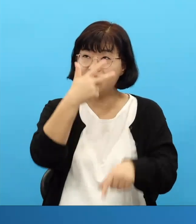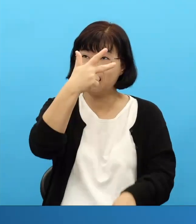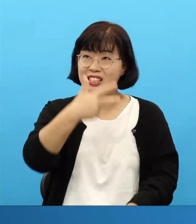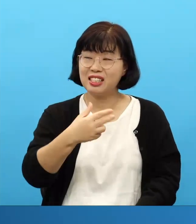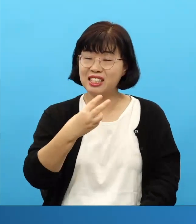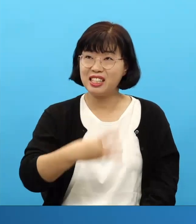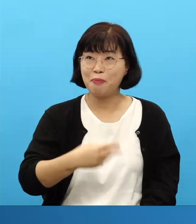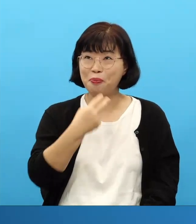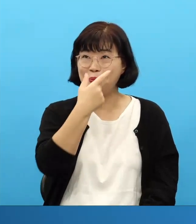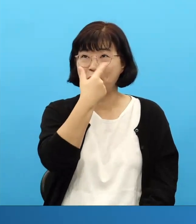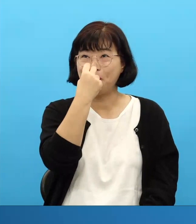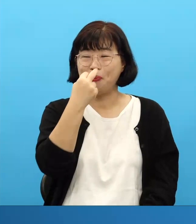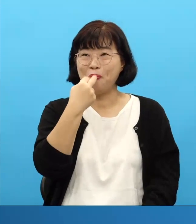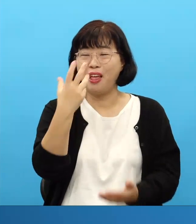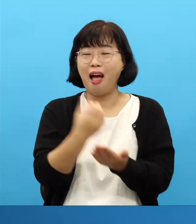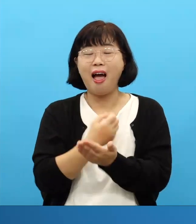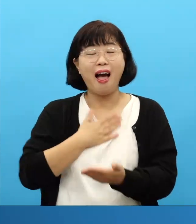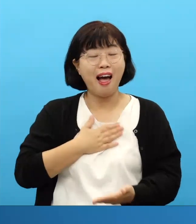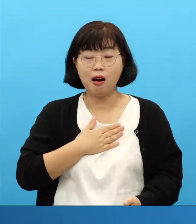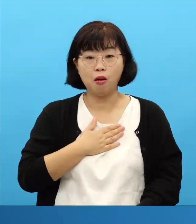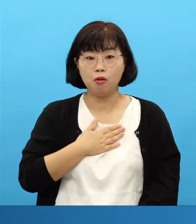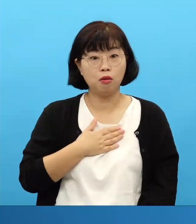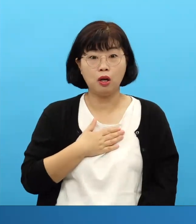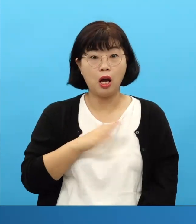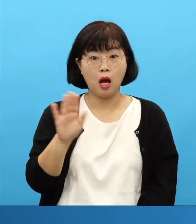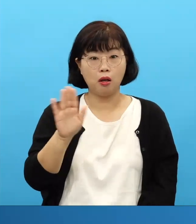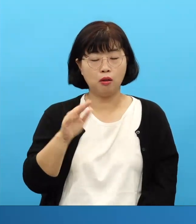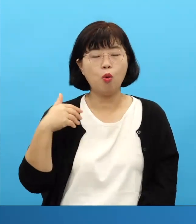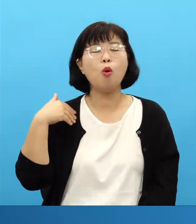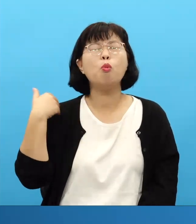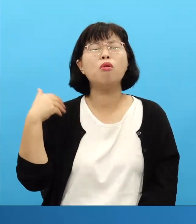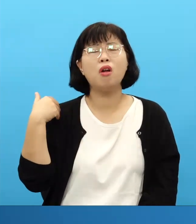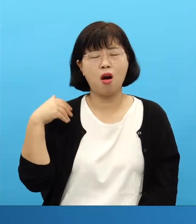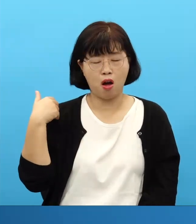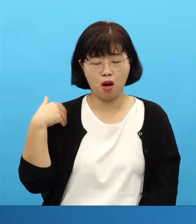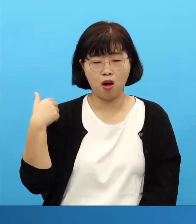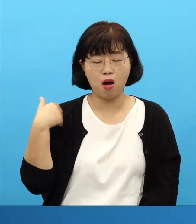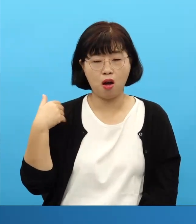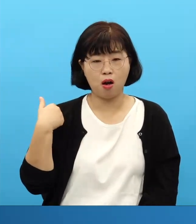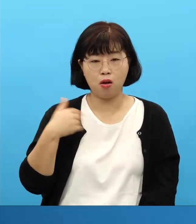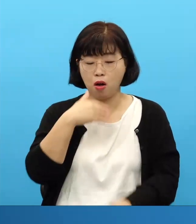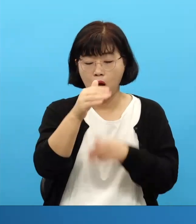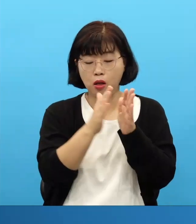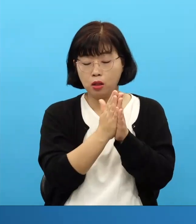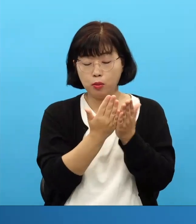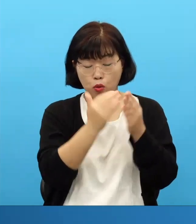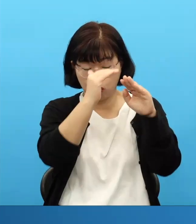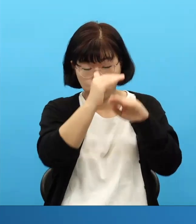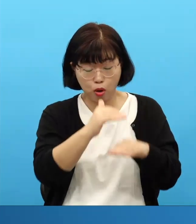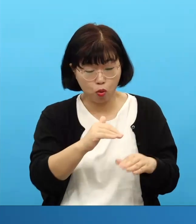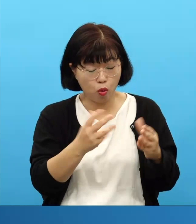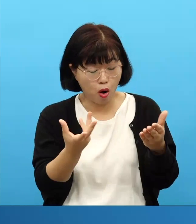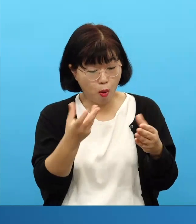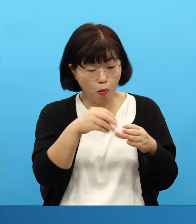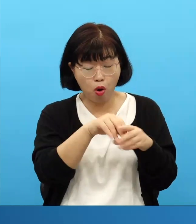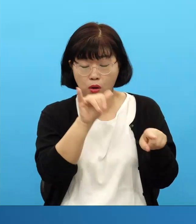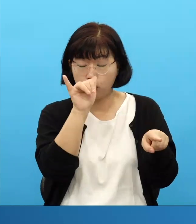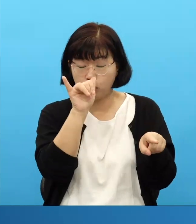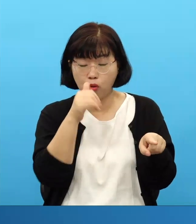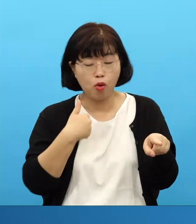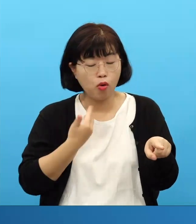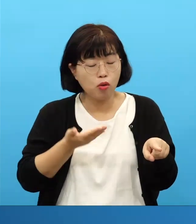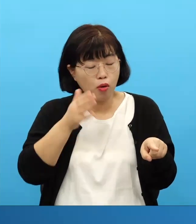didn't know because nobody taught it to me. 이 성경에 다 있는 건데. But it's all in the Bible. 제일로 중요한 건데, 저는